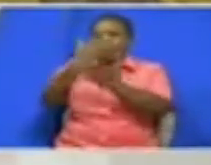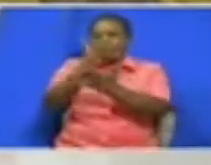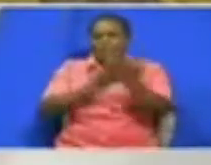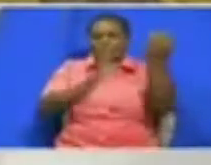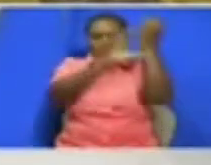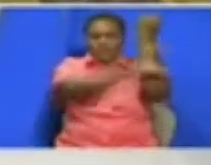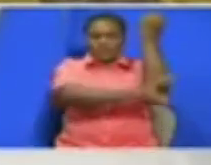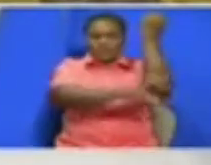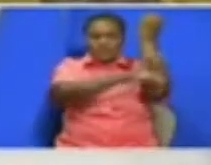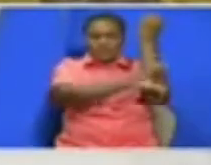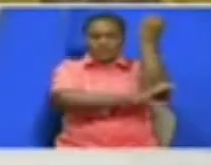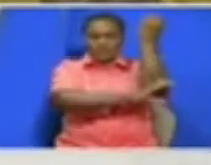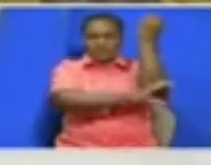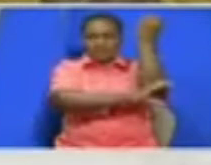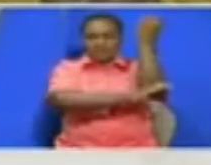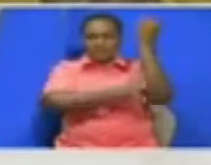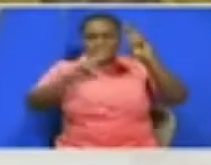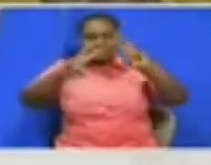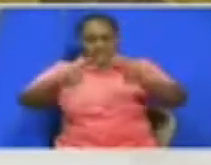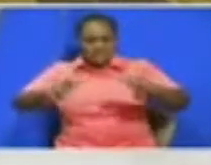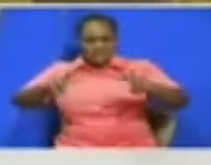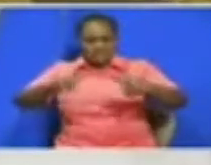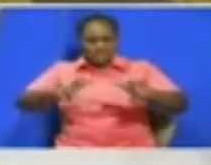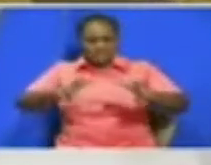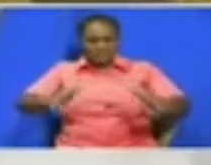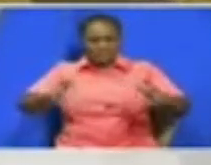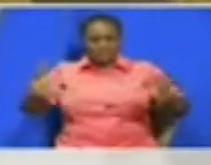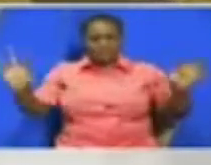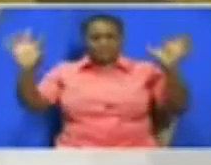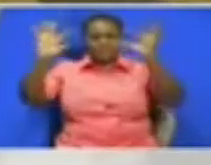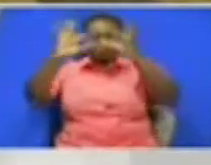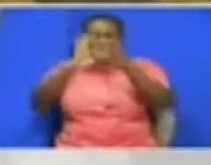tukitafuta umoja wa Wakenya.